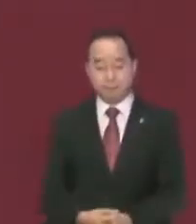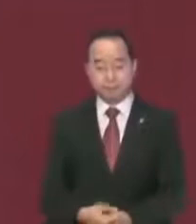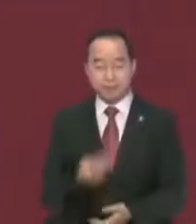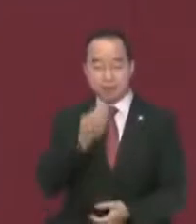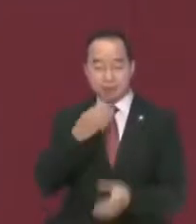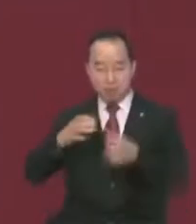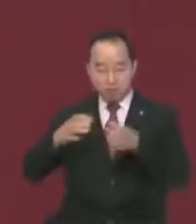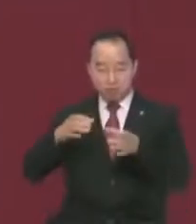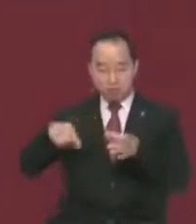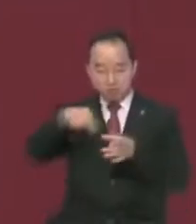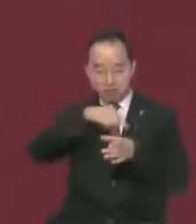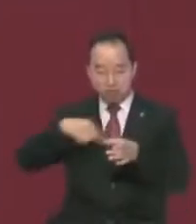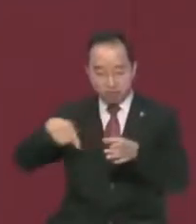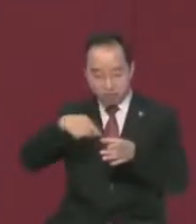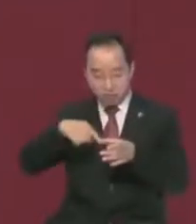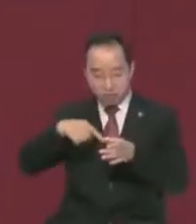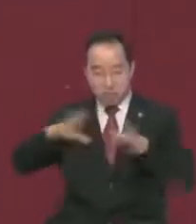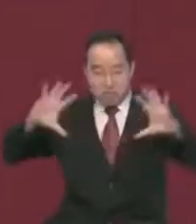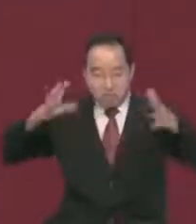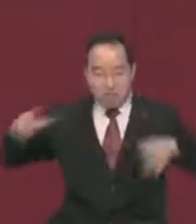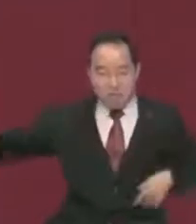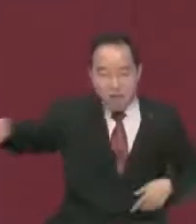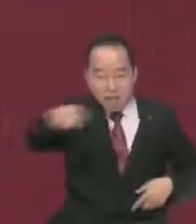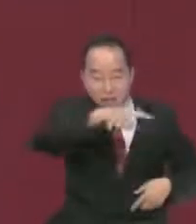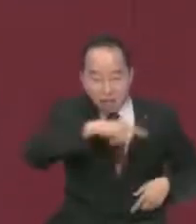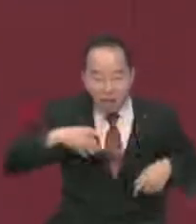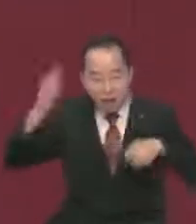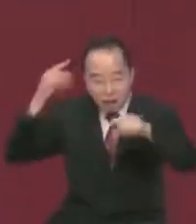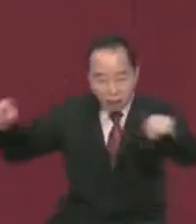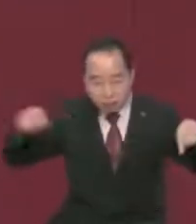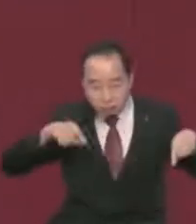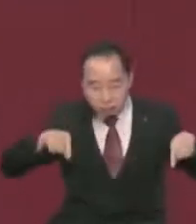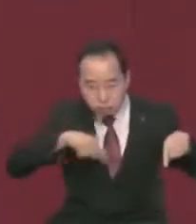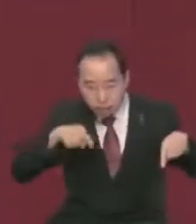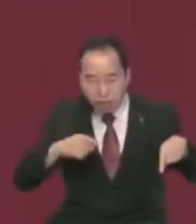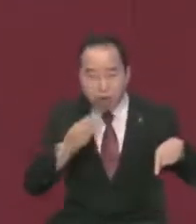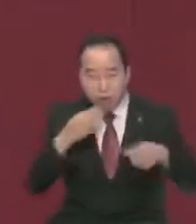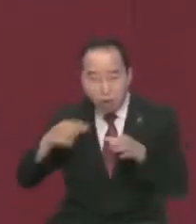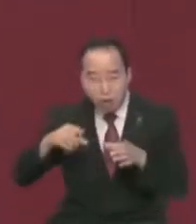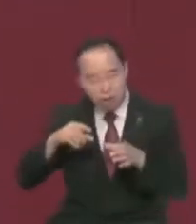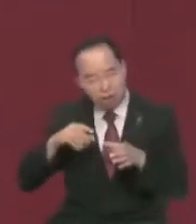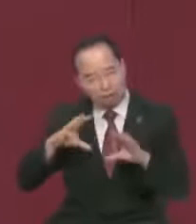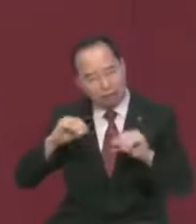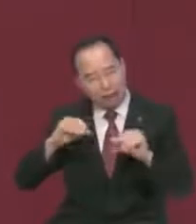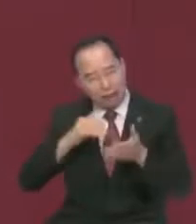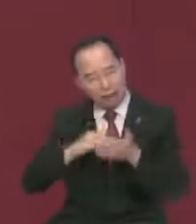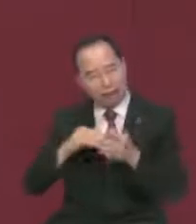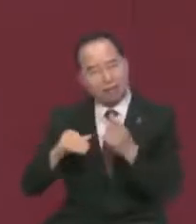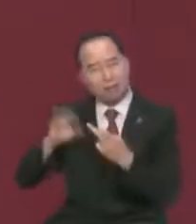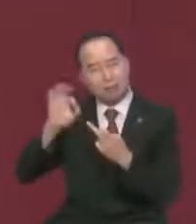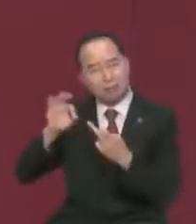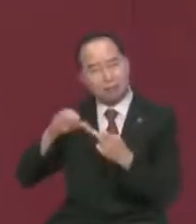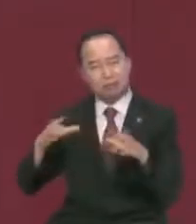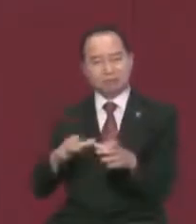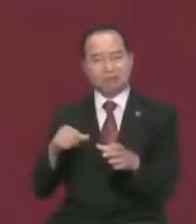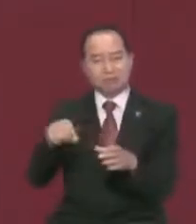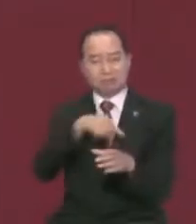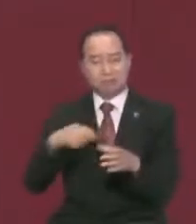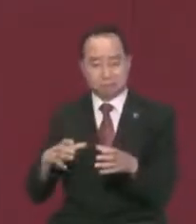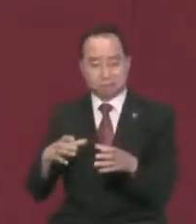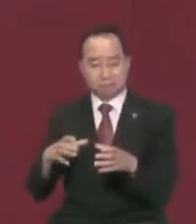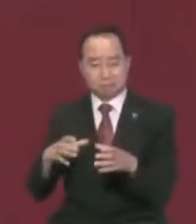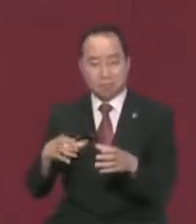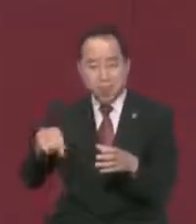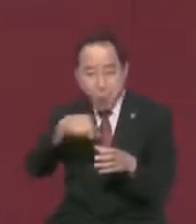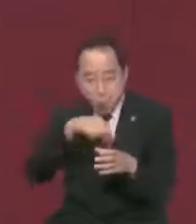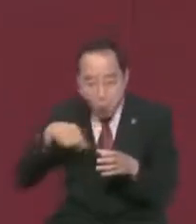수도권 면적은 전체 국토의 12%에 불과합니다. 그 수도권에 사는 주민이 올해